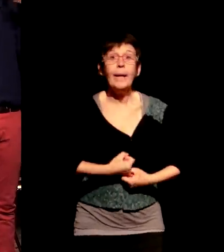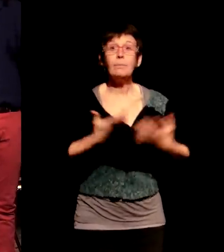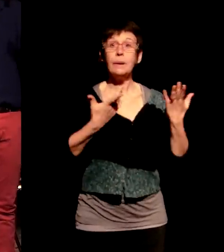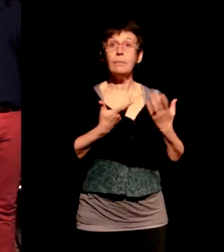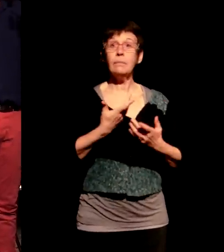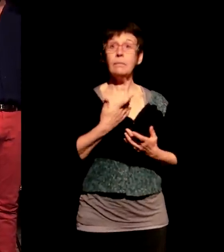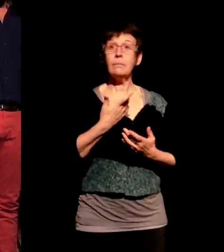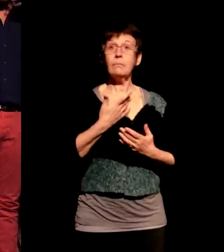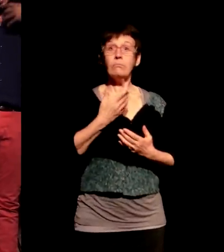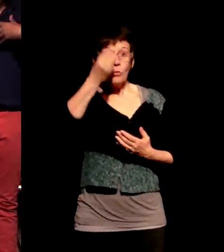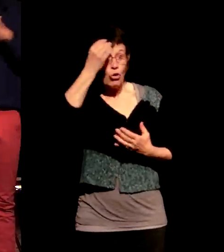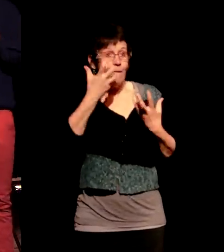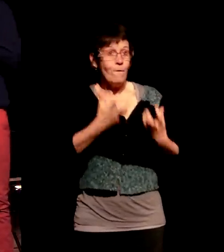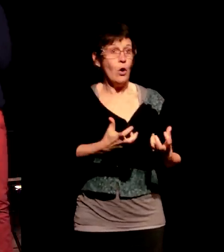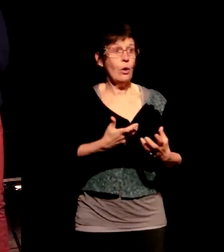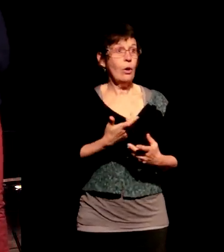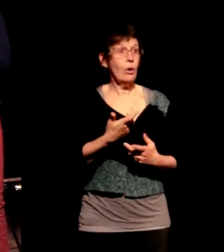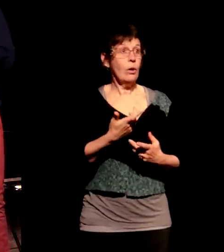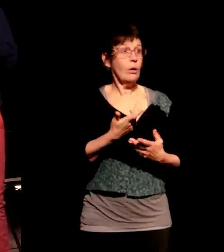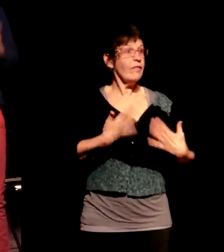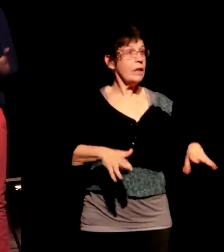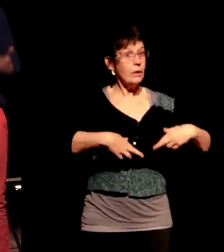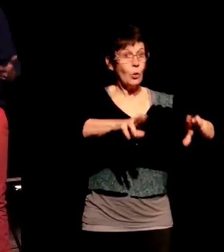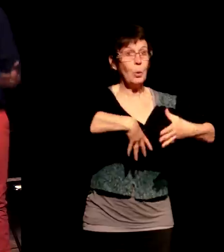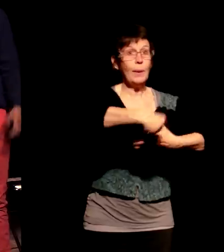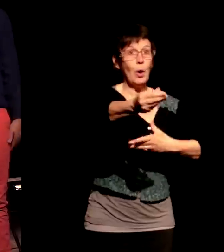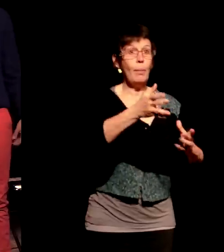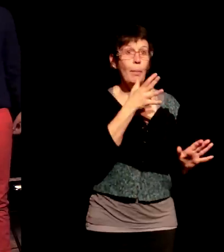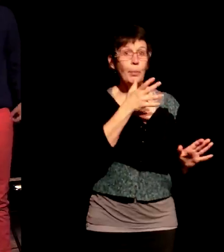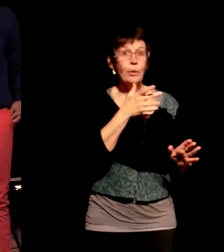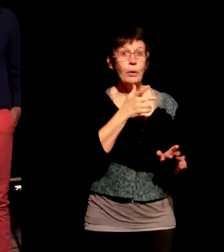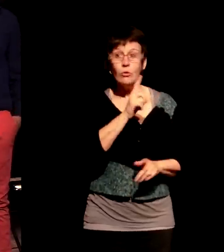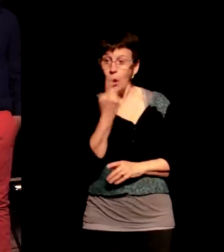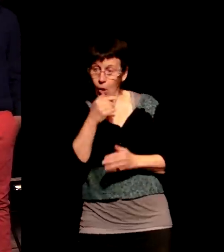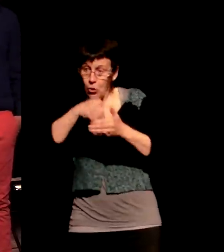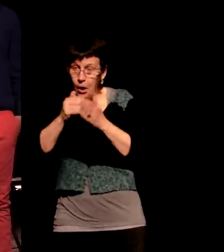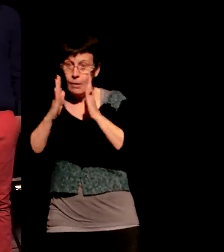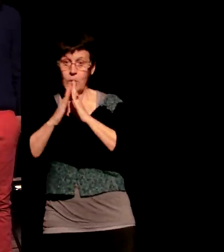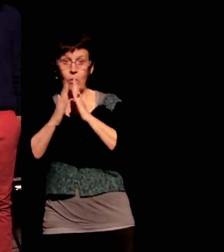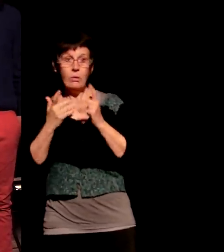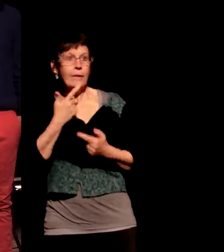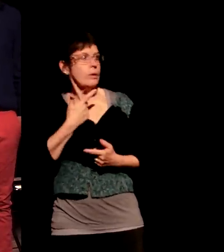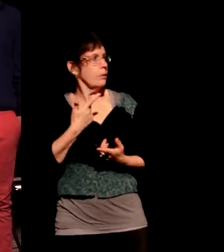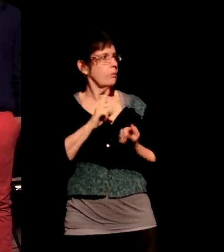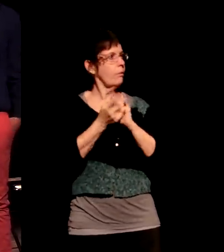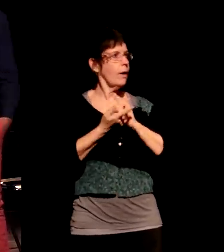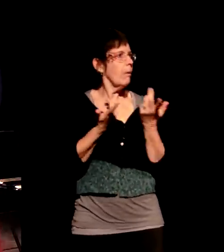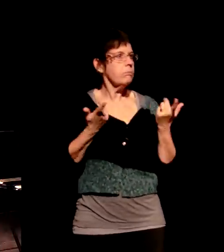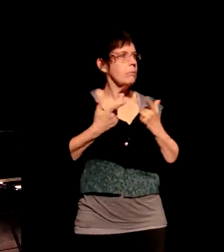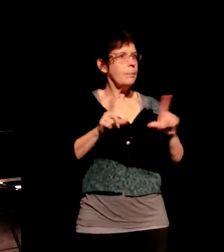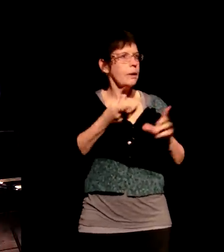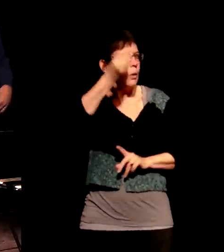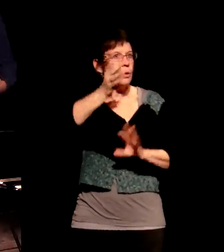liberté d'exprimer sa conscience est à la maison, dans le privé, mais alors il n'y a plus de liberté de conscience. Parce que par définition,